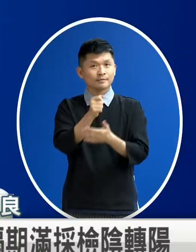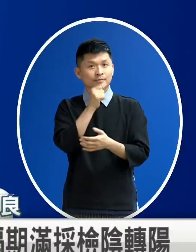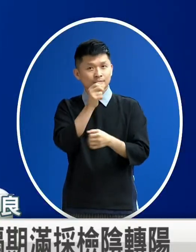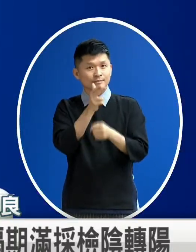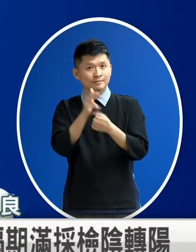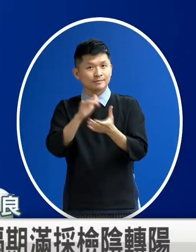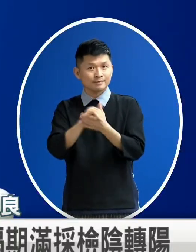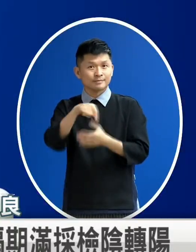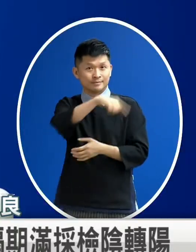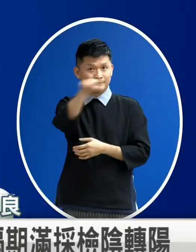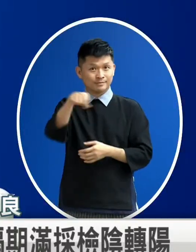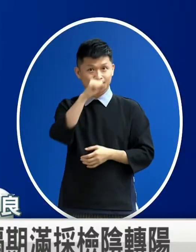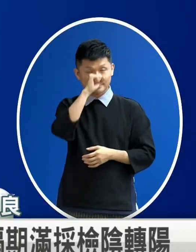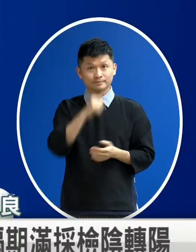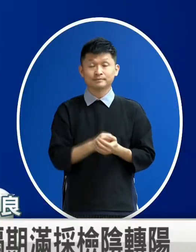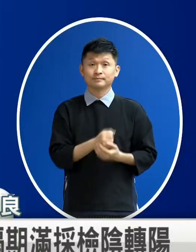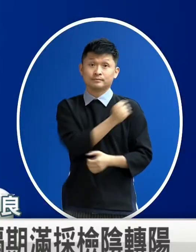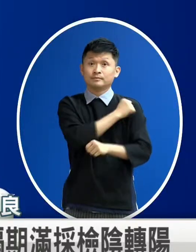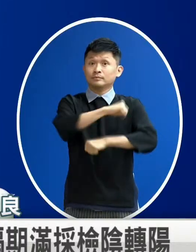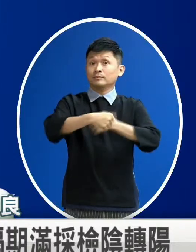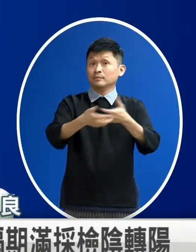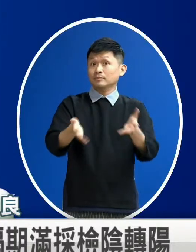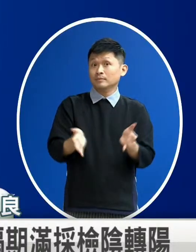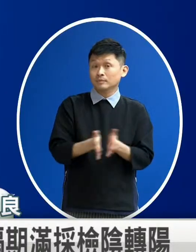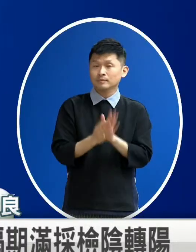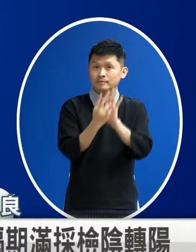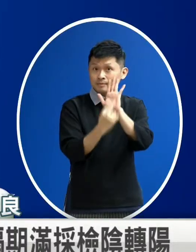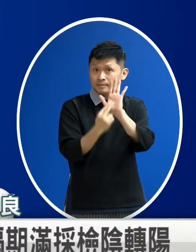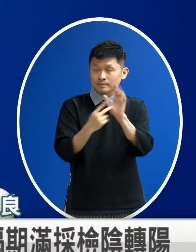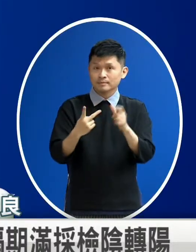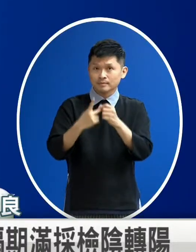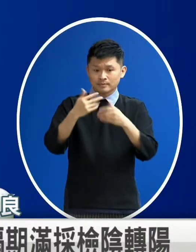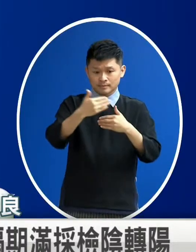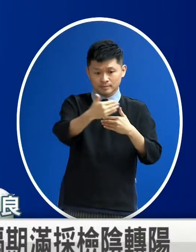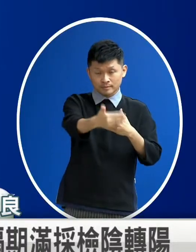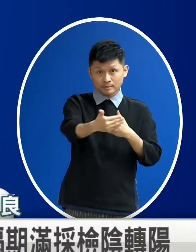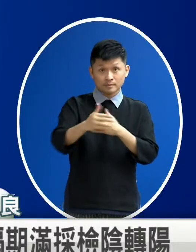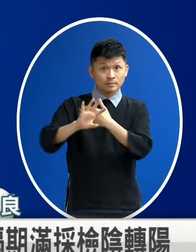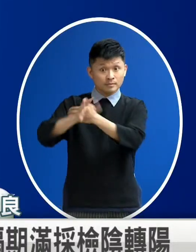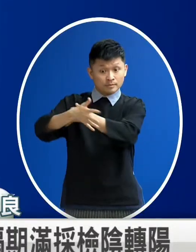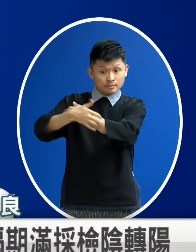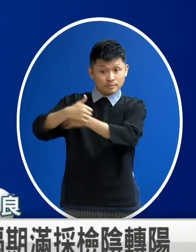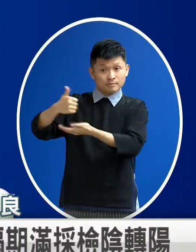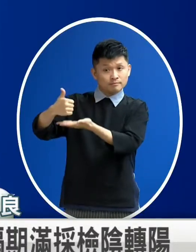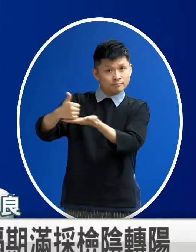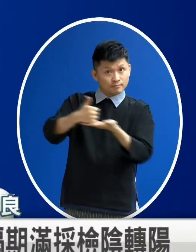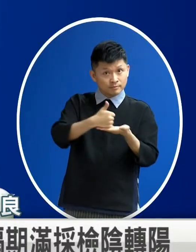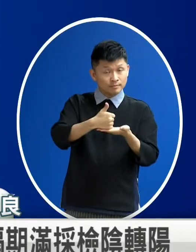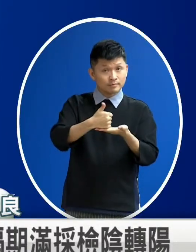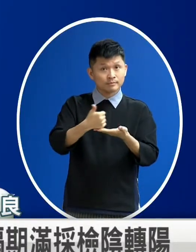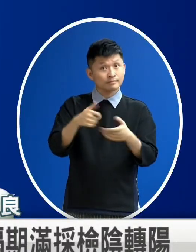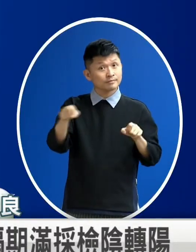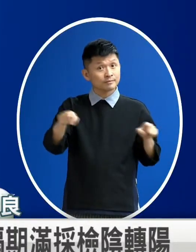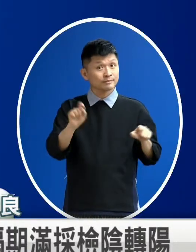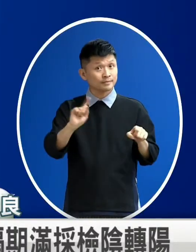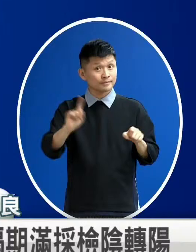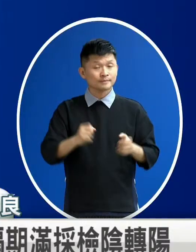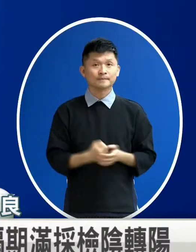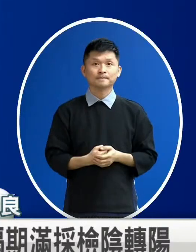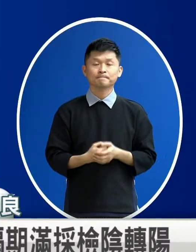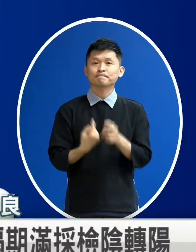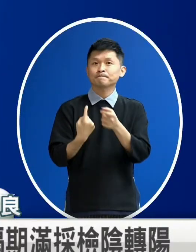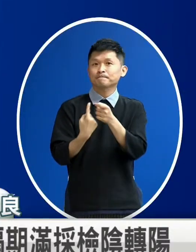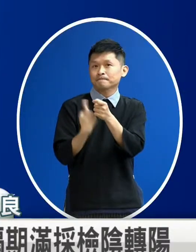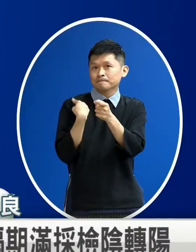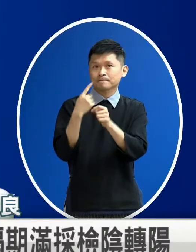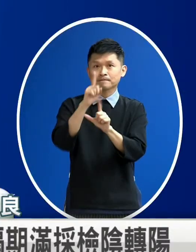友，劳动部说明第二阶段的移工专案引进的相关规划。那首先说明，我们在去